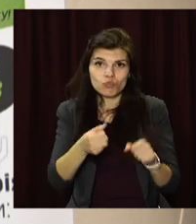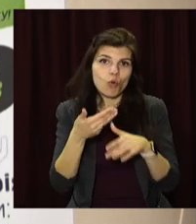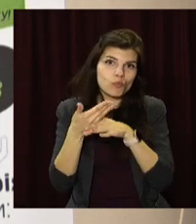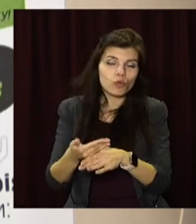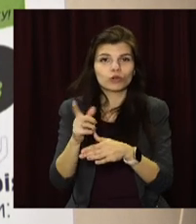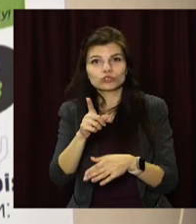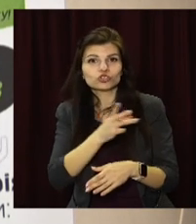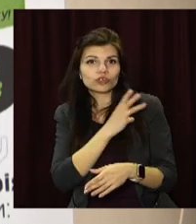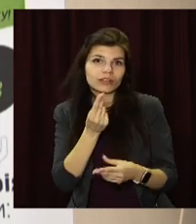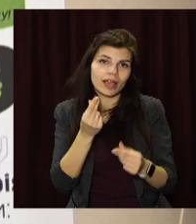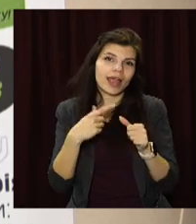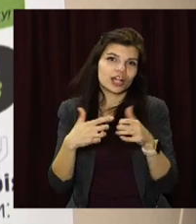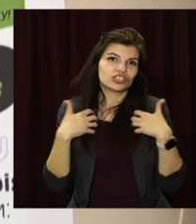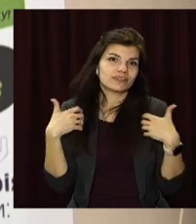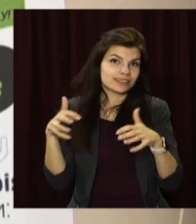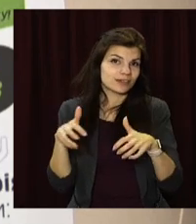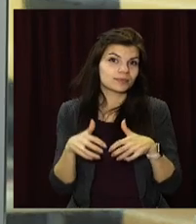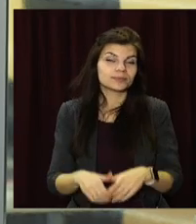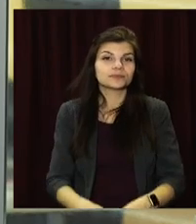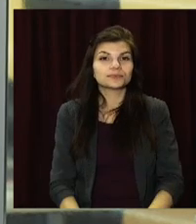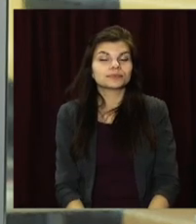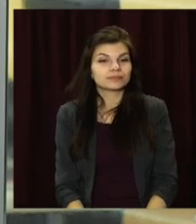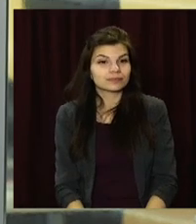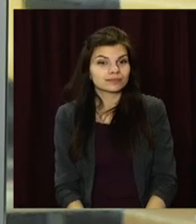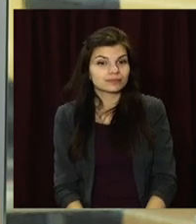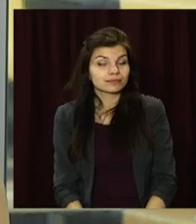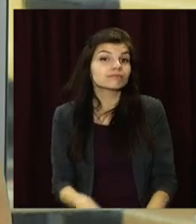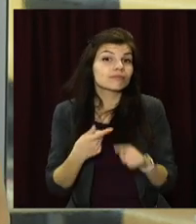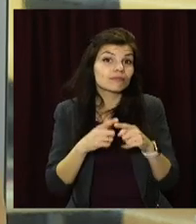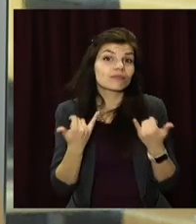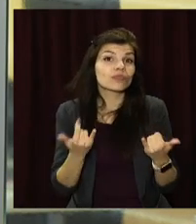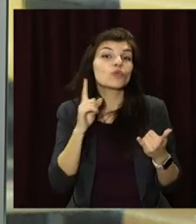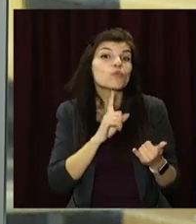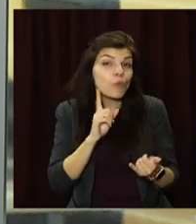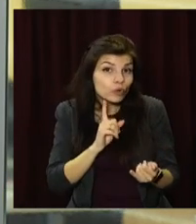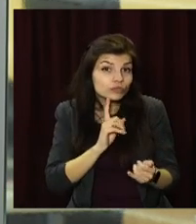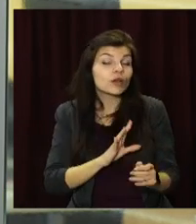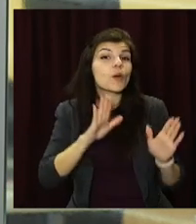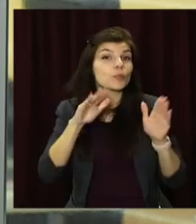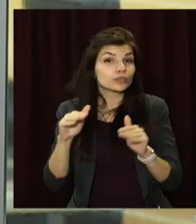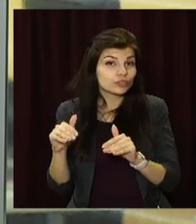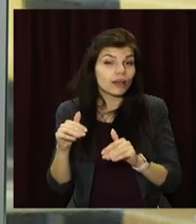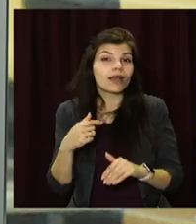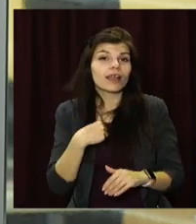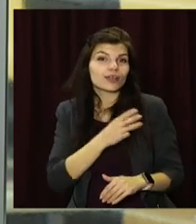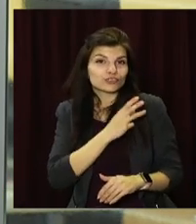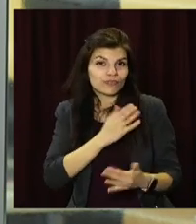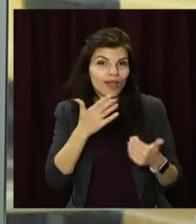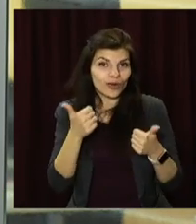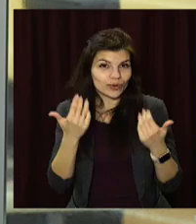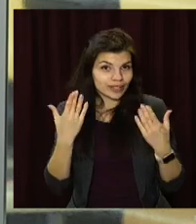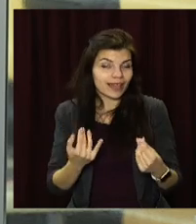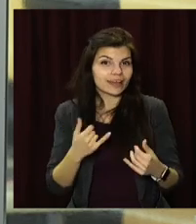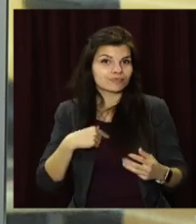Сергій Азовських, Open News, телеканал «Відкритий». На цьому я з вами поки що прощаюся. Бажаю вам гарного дня